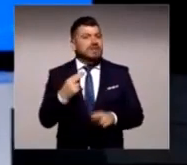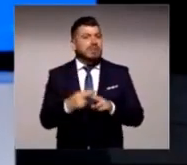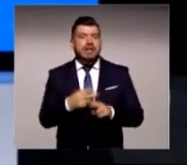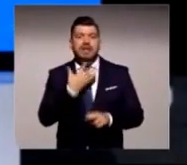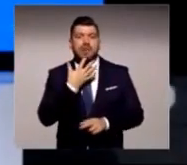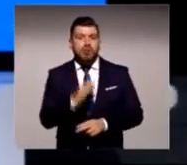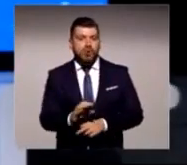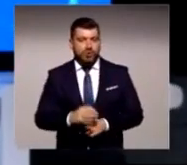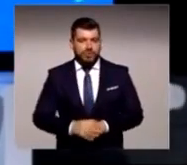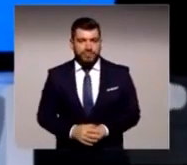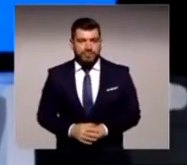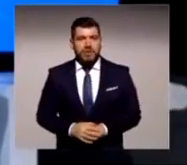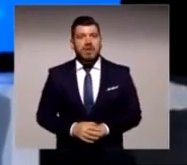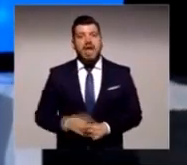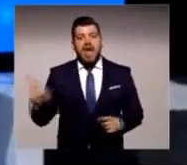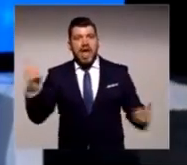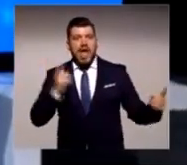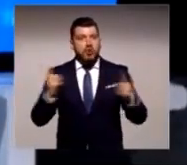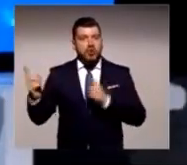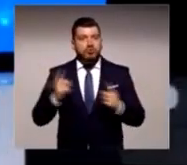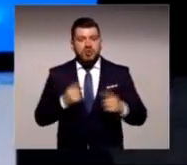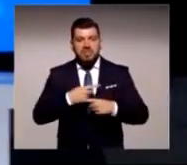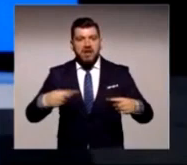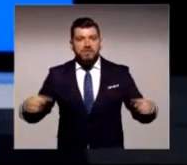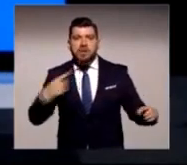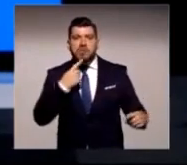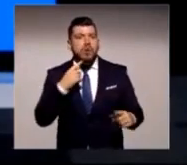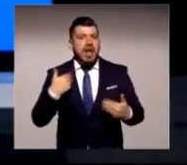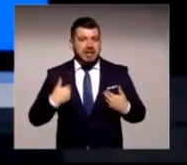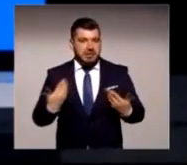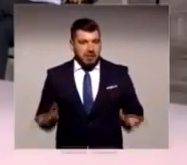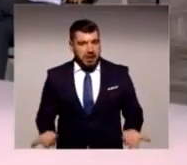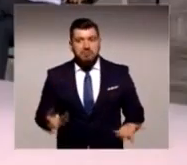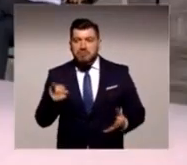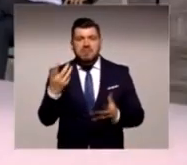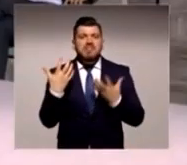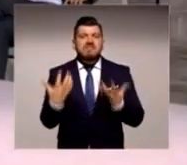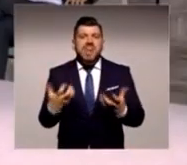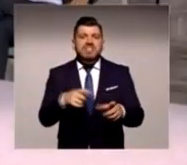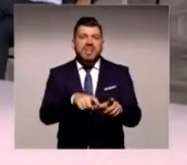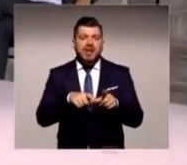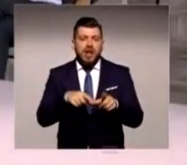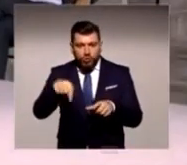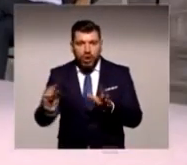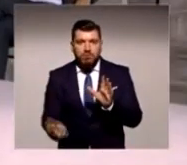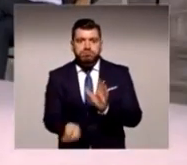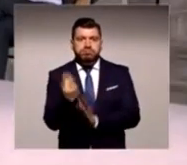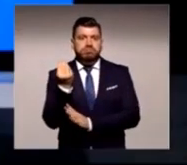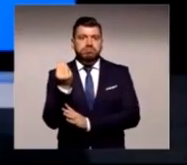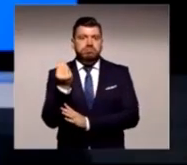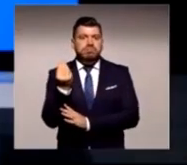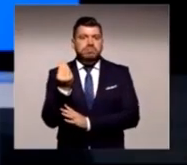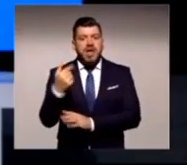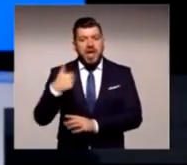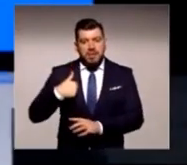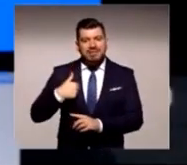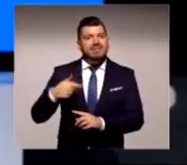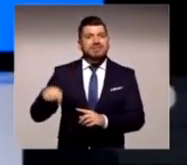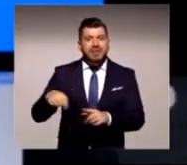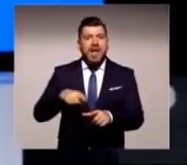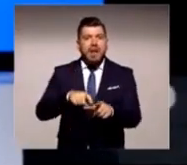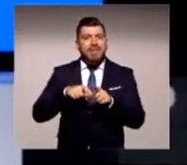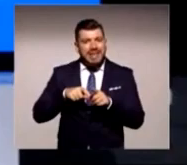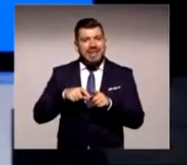μας διάφοροι και μας λέγανε, κύριε Πρόεδρε, είμαστε νεοφυείς επιχειρήσεις. Είμαστε νεοφύης επιχειρήσεις. Είμαστε επιχειρήσεις καινοτομίας.